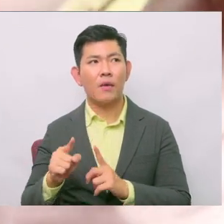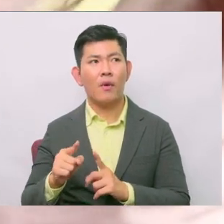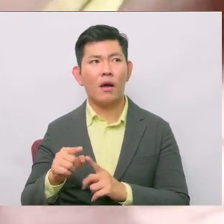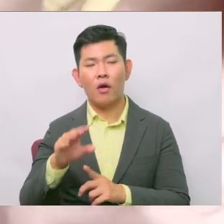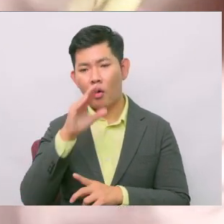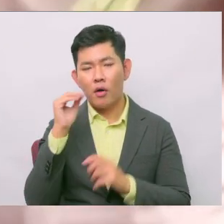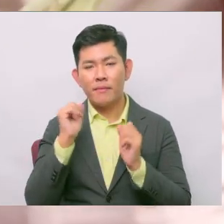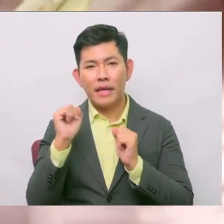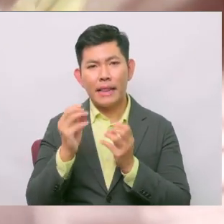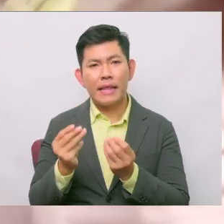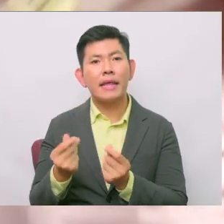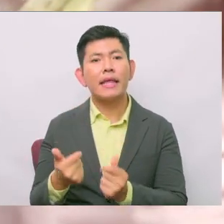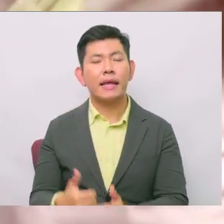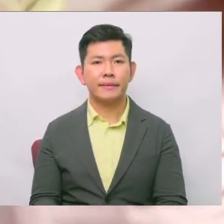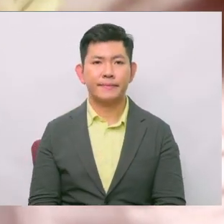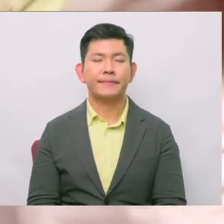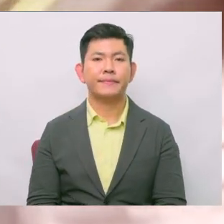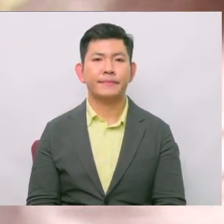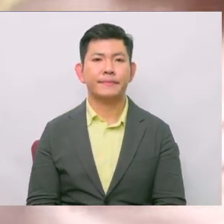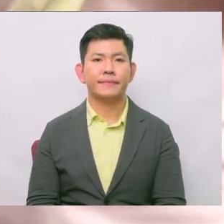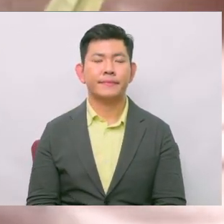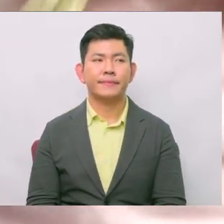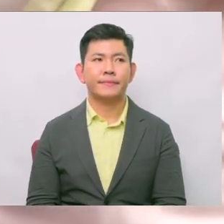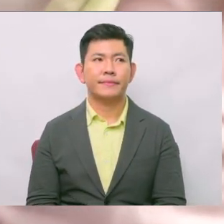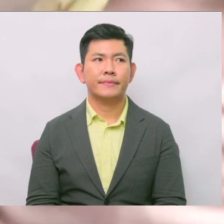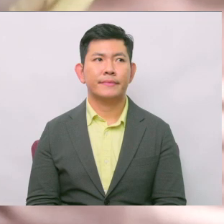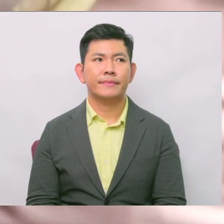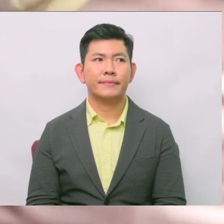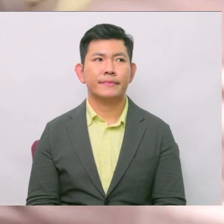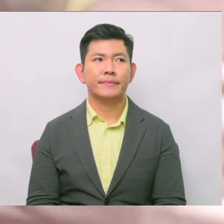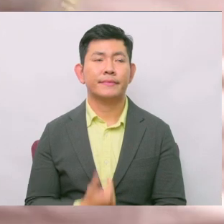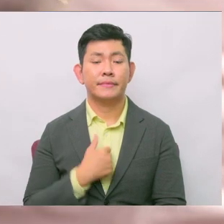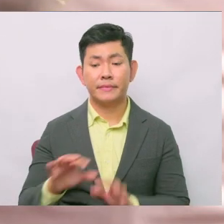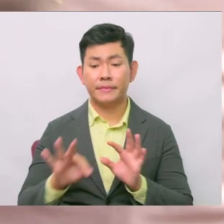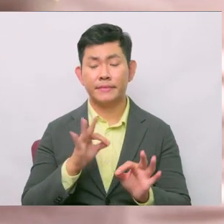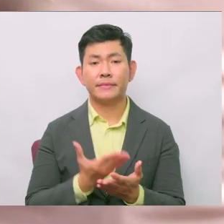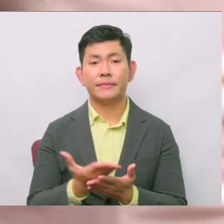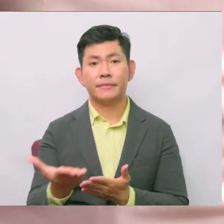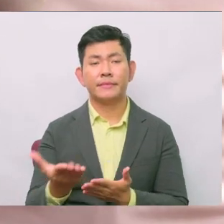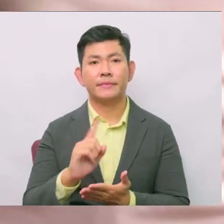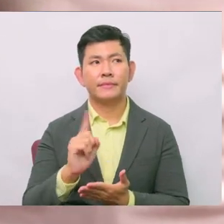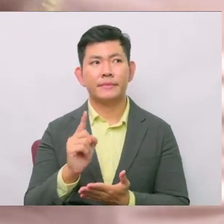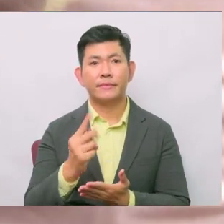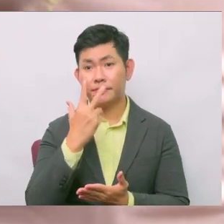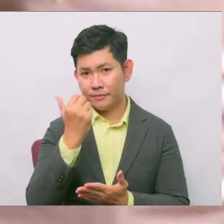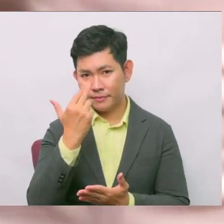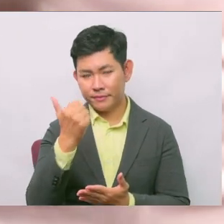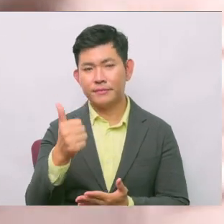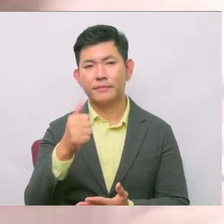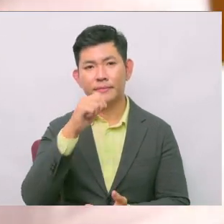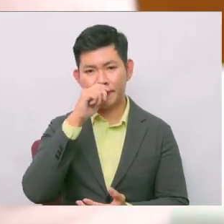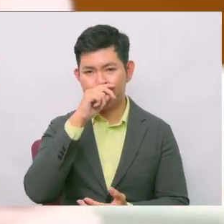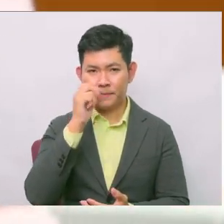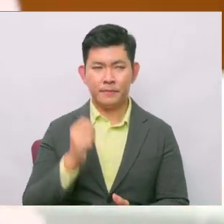ะละเอียดนิดนึงนะคะเพราะฉะนั้นในการที่จะไปเลือกซื้อนะคะเราก็พอที่จะสังเกตได้เนาะนะ